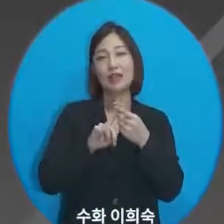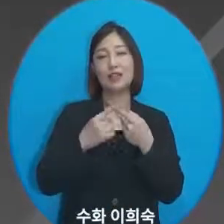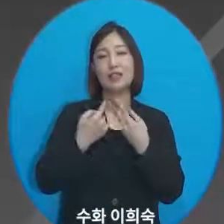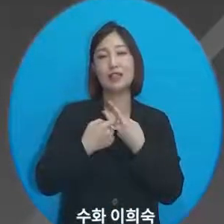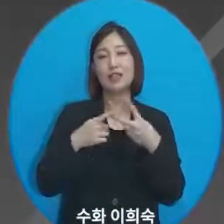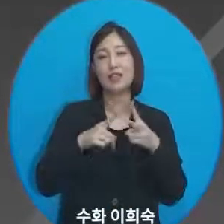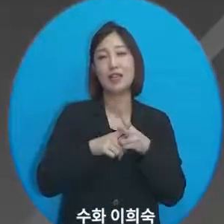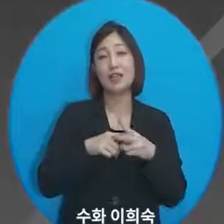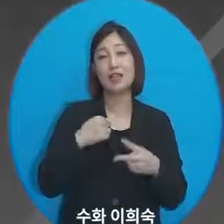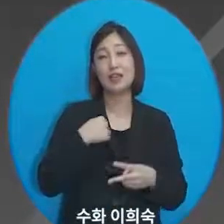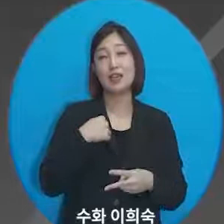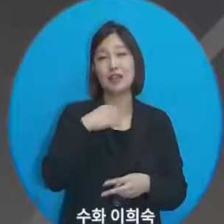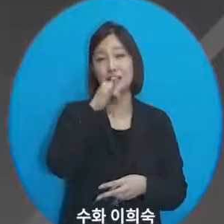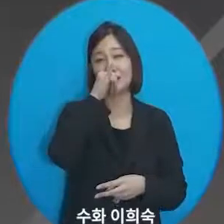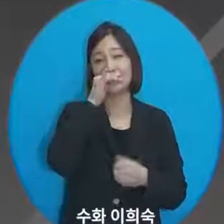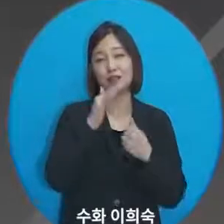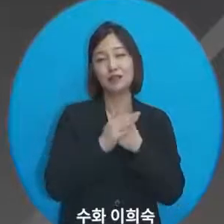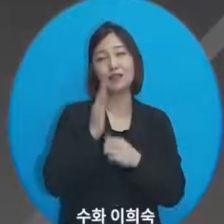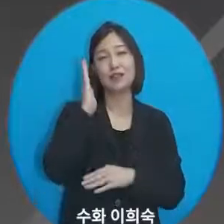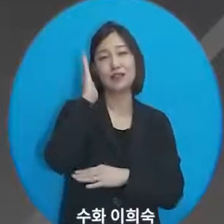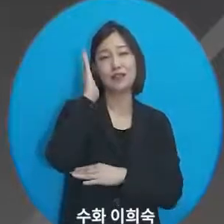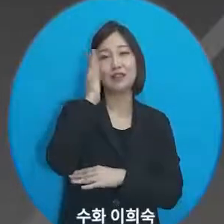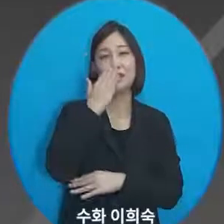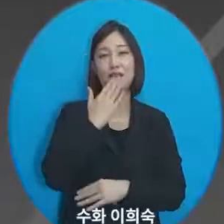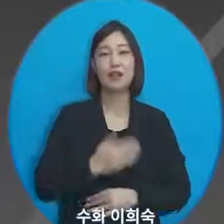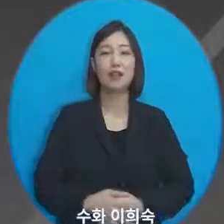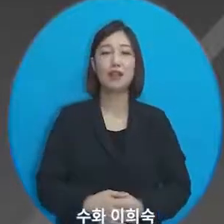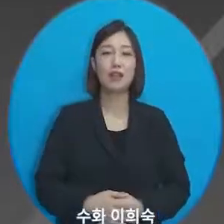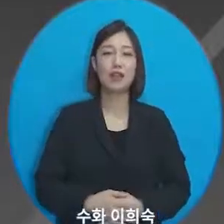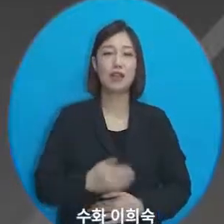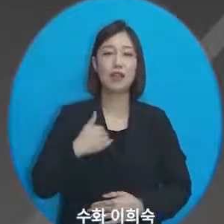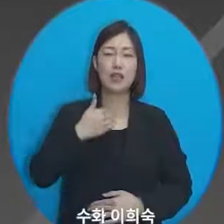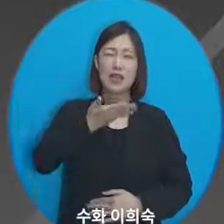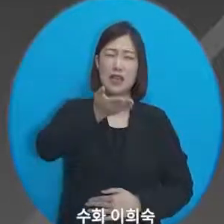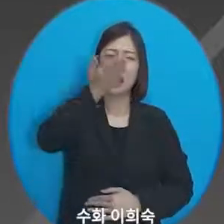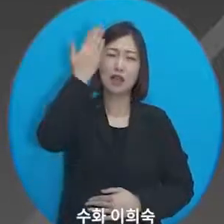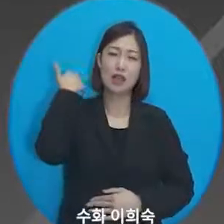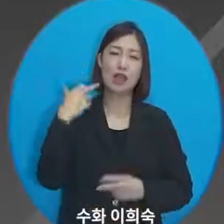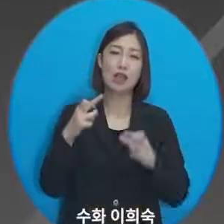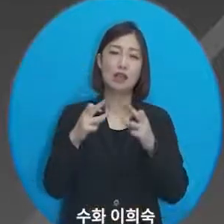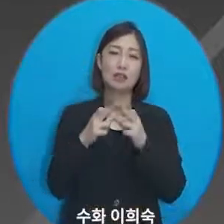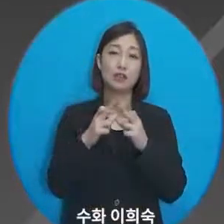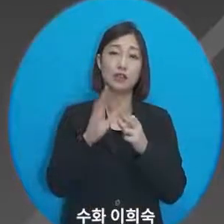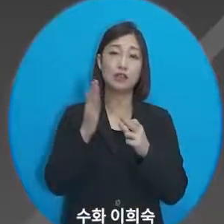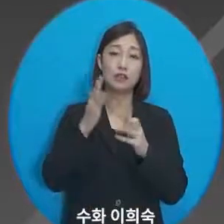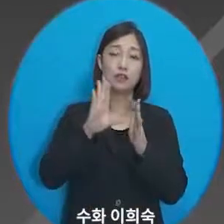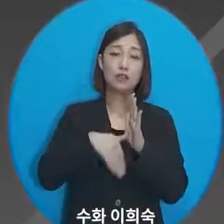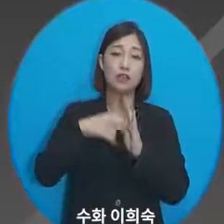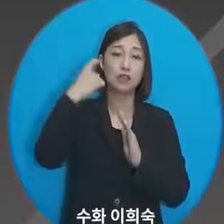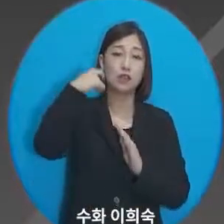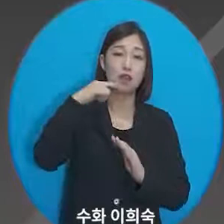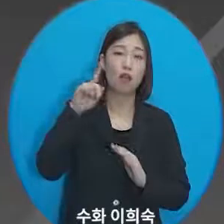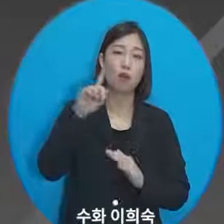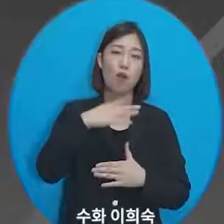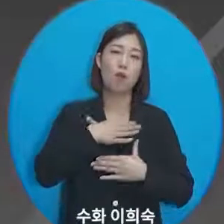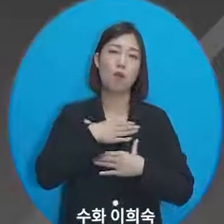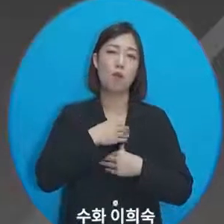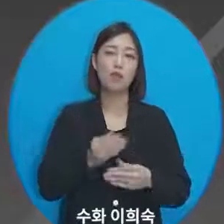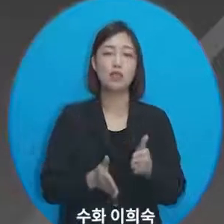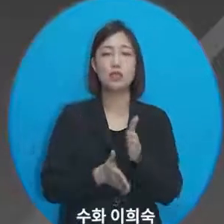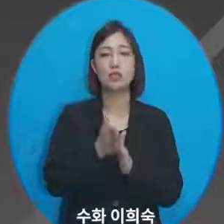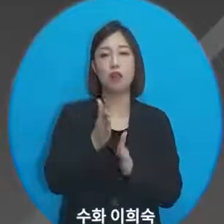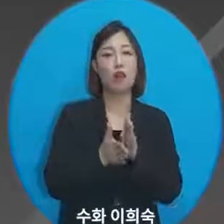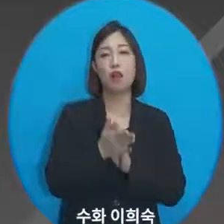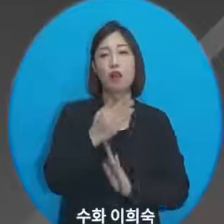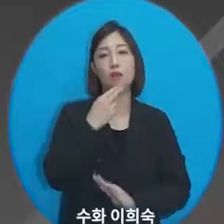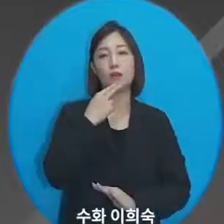같습니다. 제가 87년 당시에는 장애인과 관련된 편의시설도 많이 없었고, 그 당시만 해도 어떤